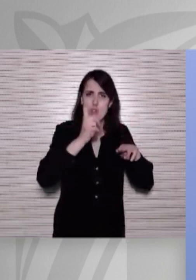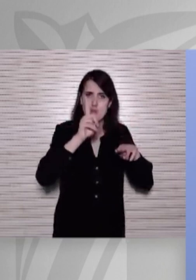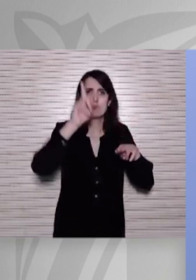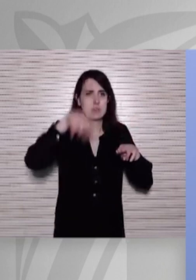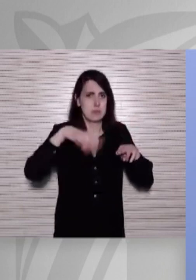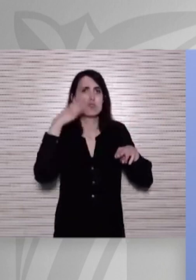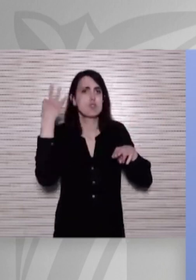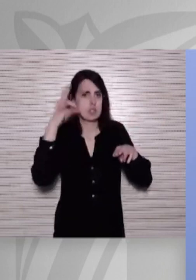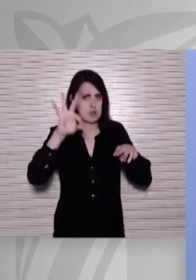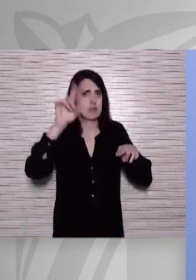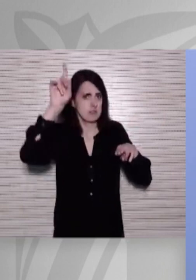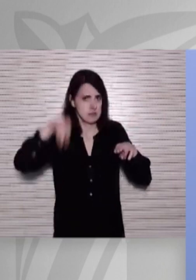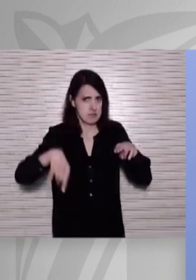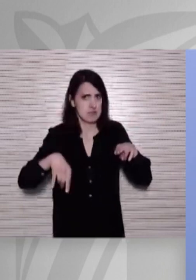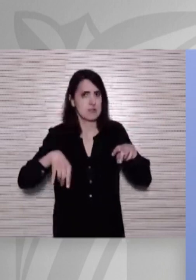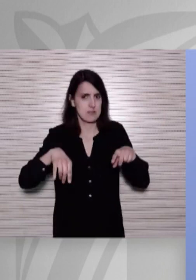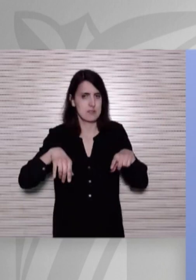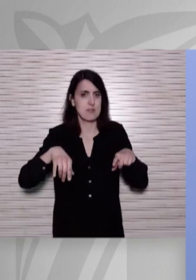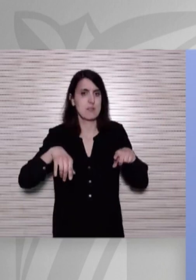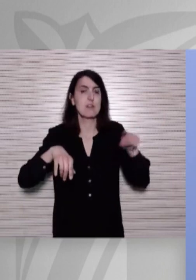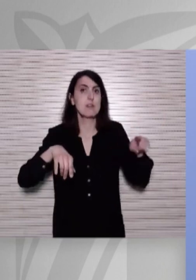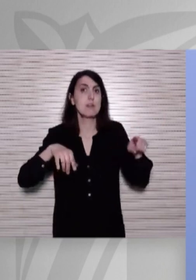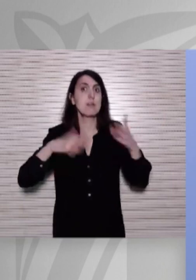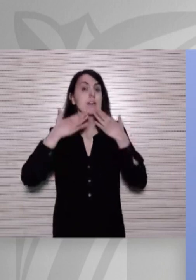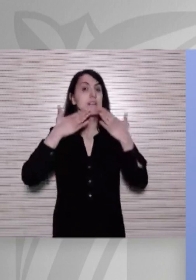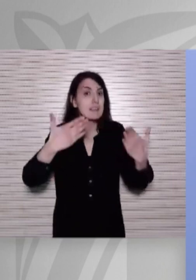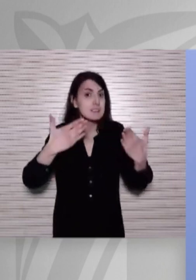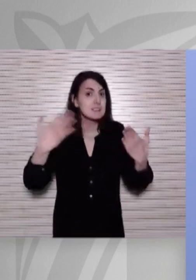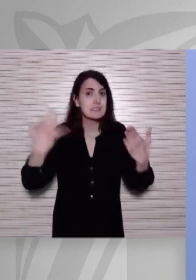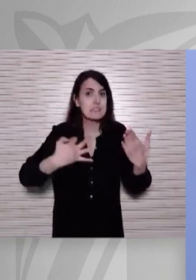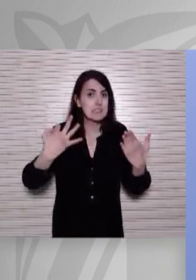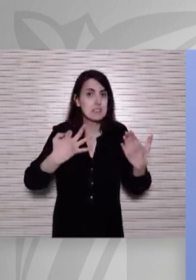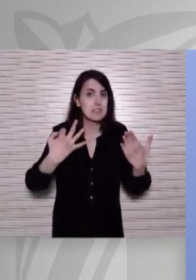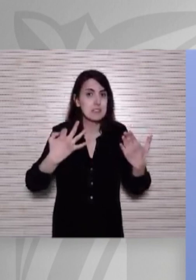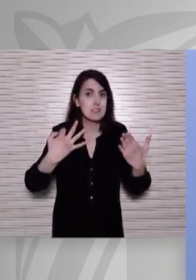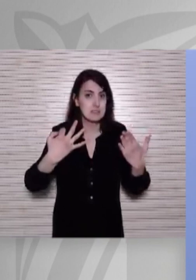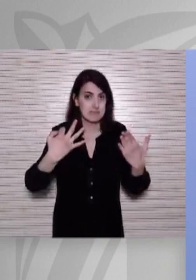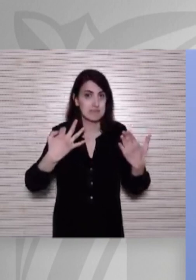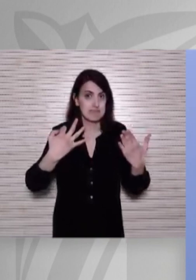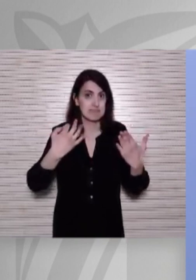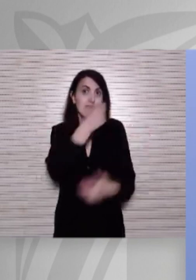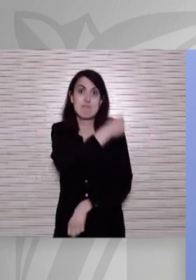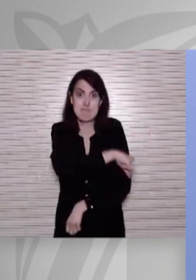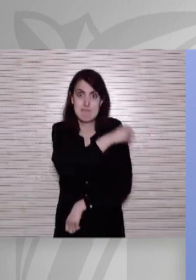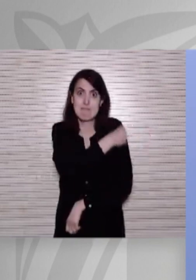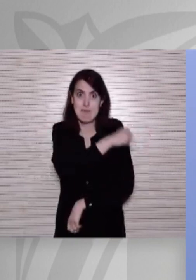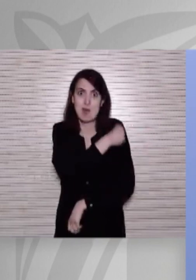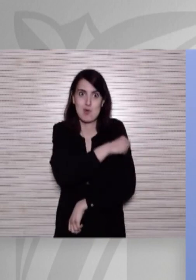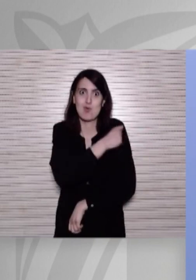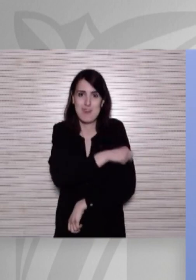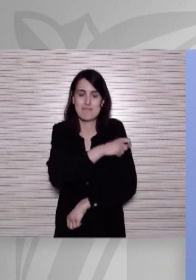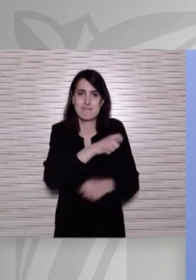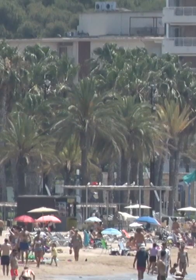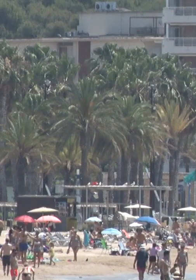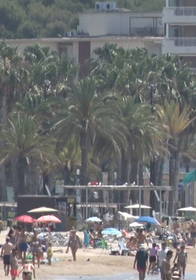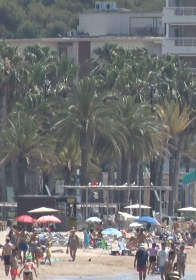de Girona, vindrà fonamentalment marcada per la velocitat dels processos de vacunació i els processos